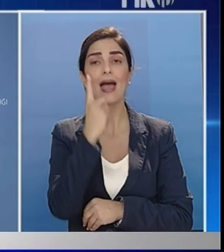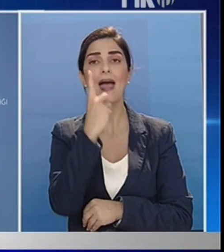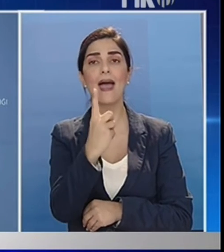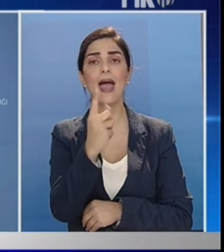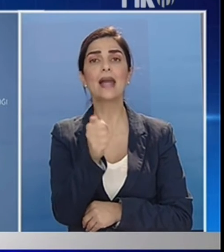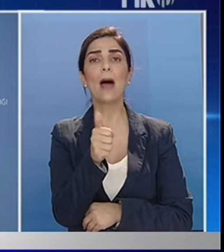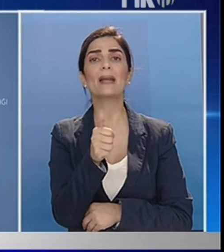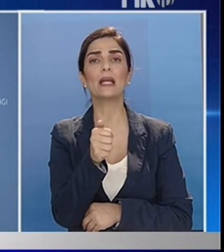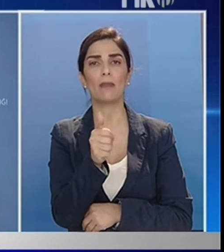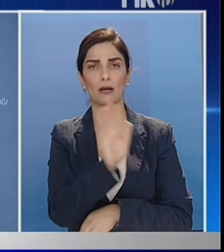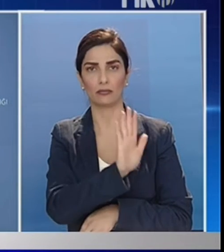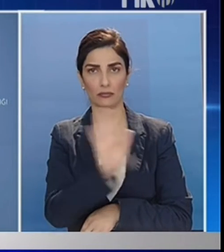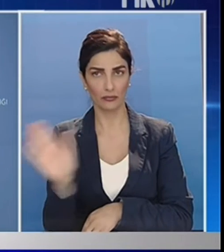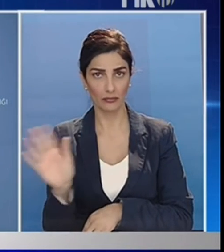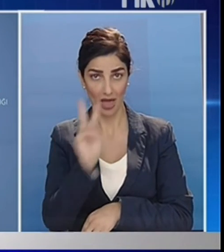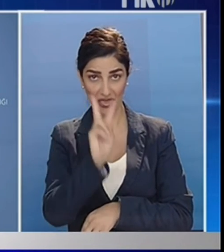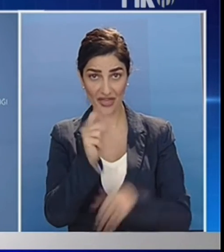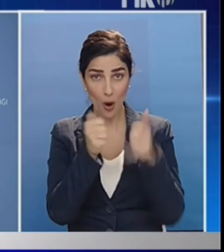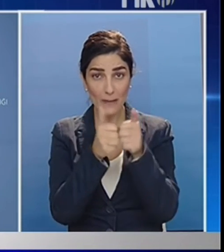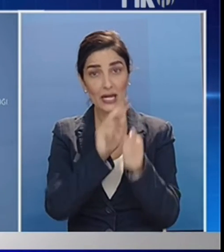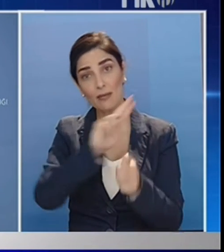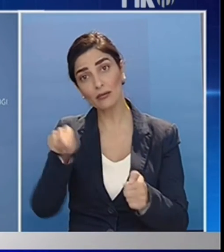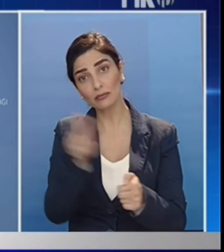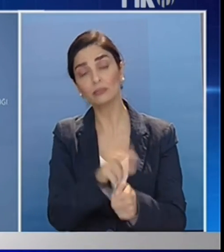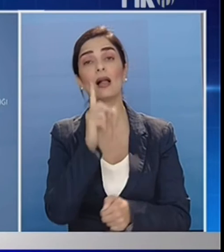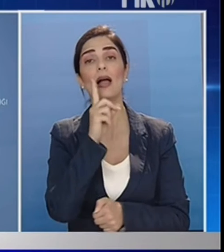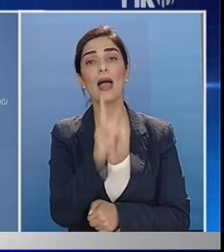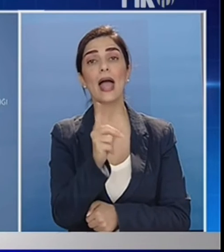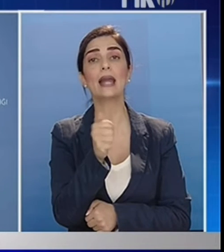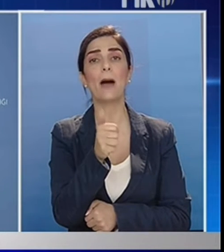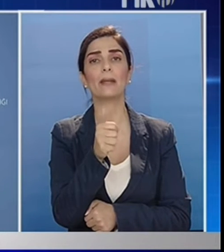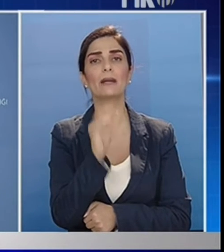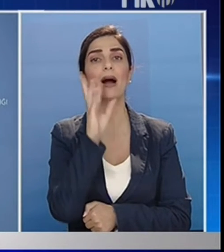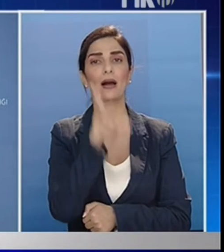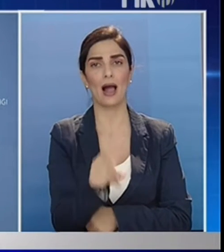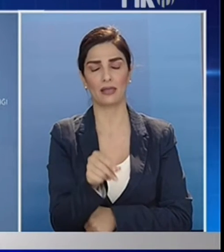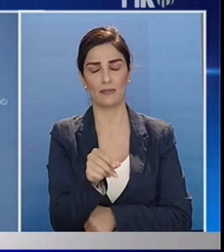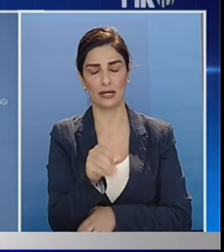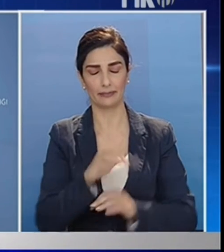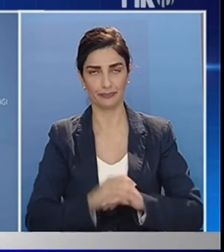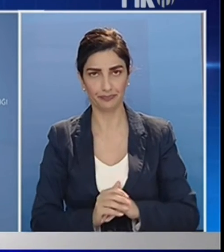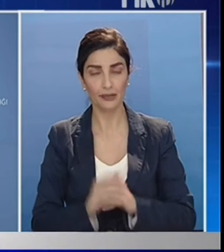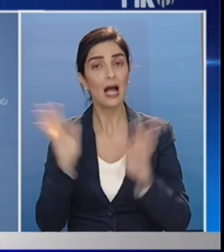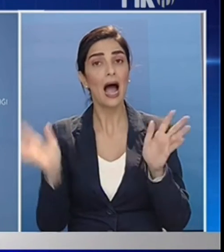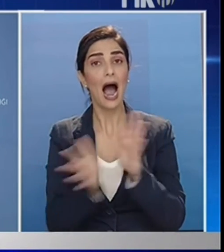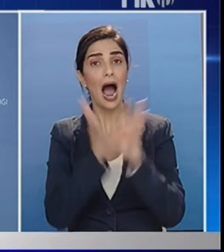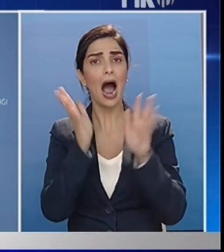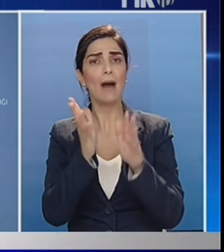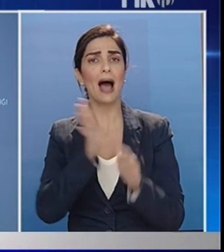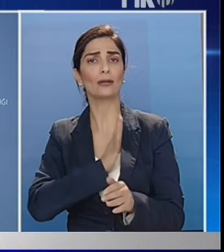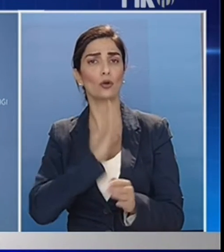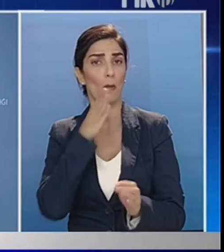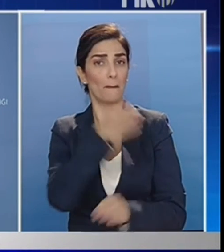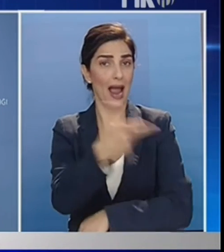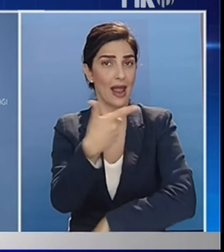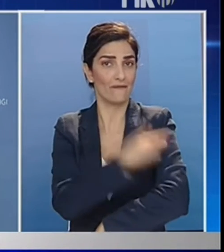το 8998. Για μετάβαση για σκοπούς εμβολιασμού για την COVID-19 δεν απαιτείται αποστολή γραπτού